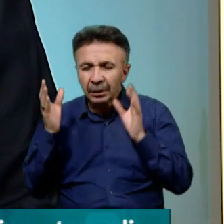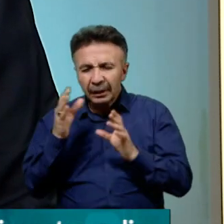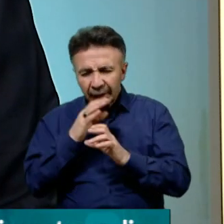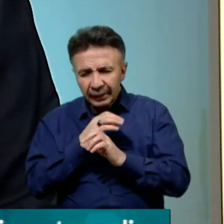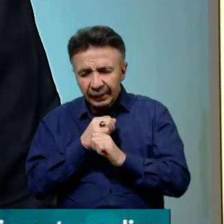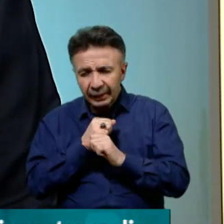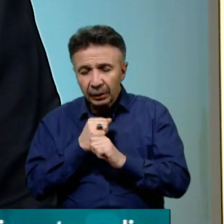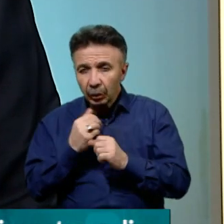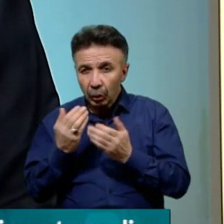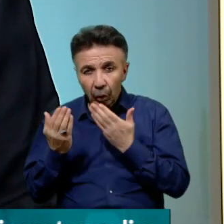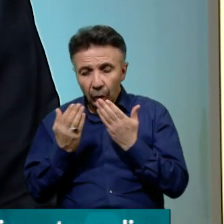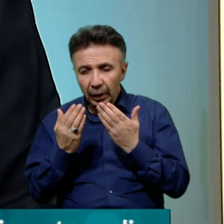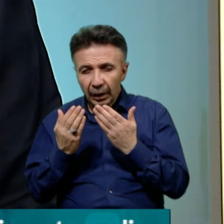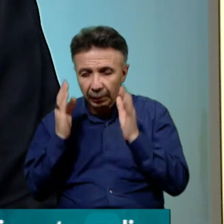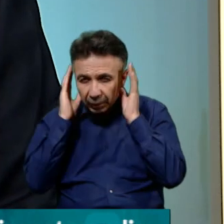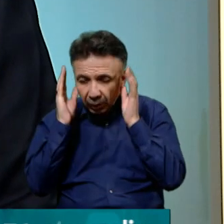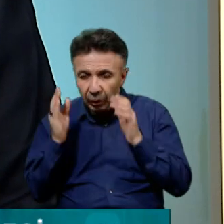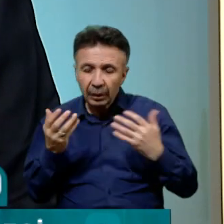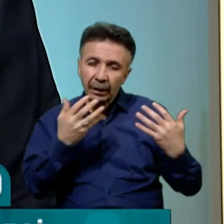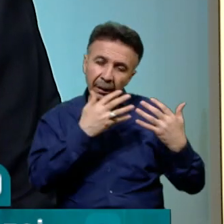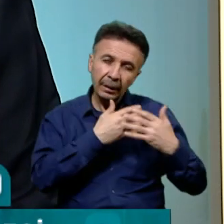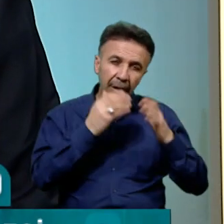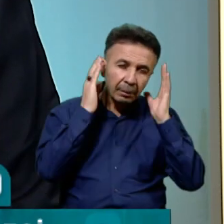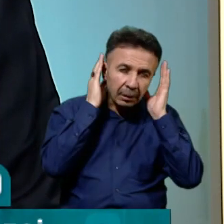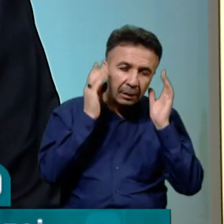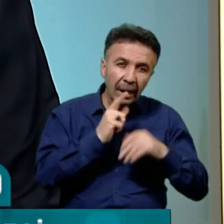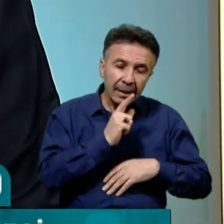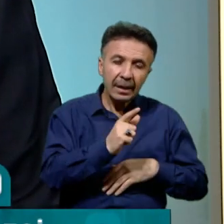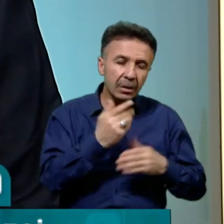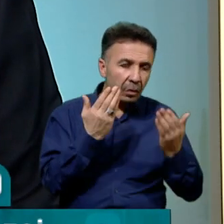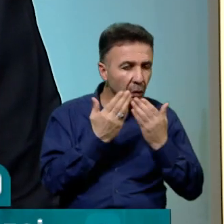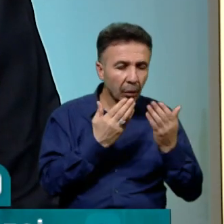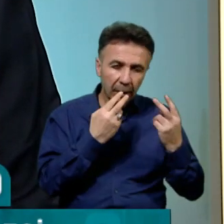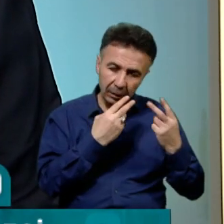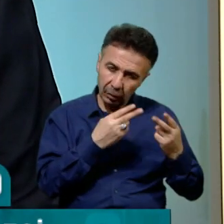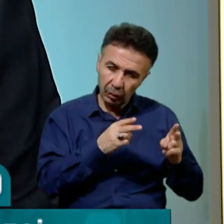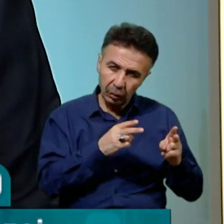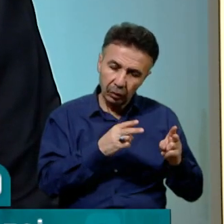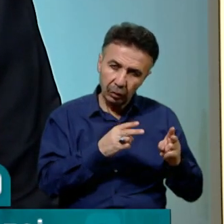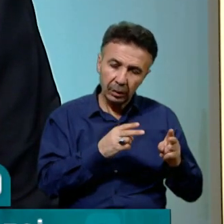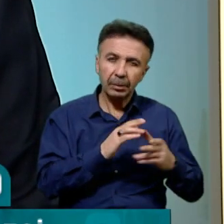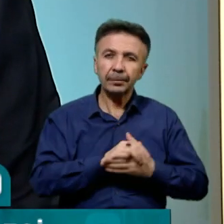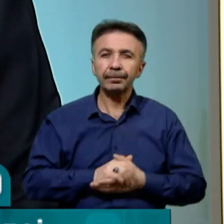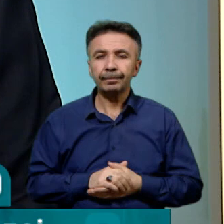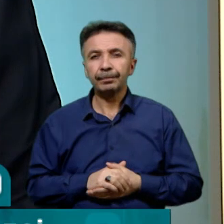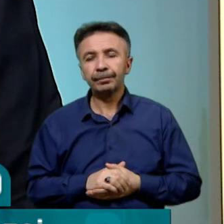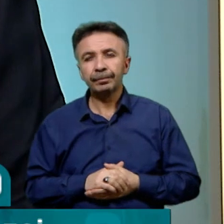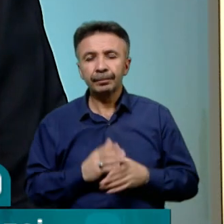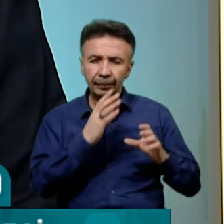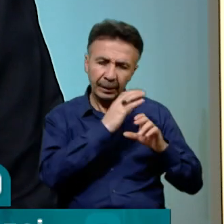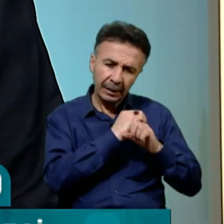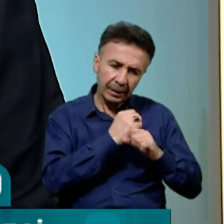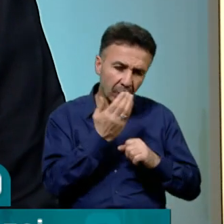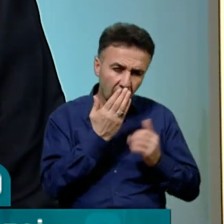gizli okuyarak kılıyor gece namazlarında ise cehri o da okuyabilir Açıktan da okuyabilir gizli de